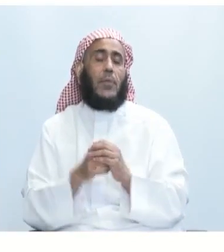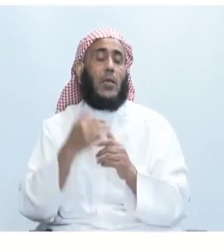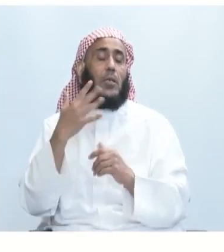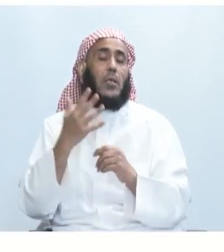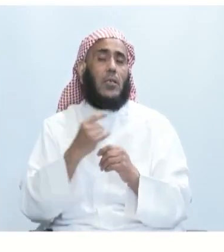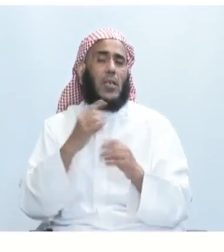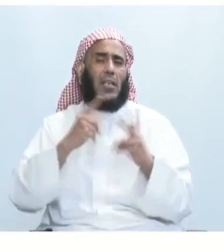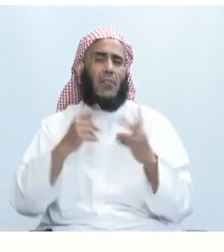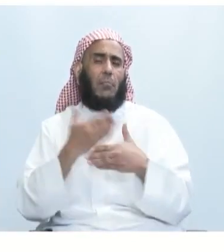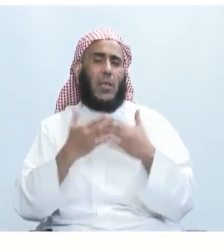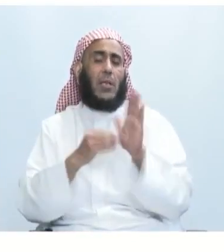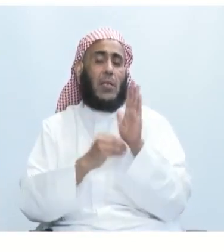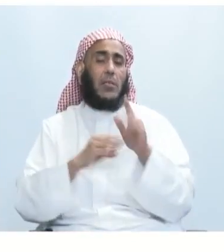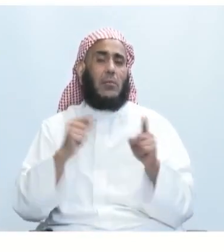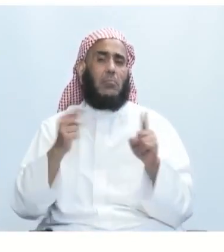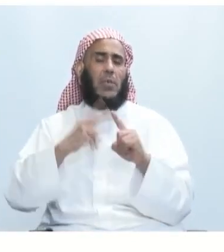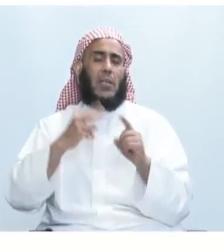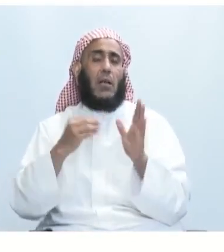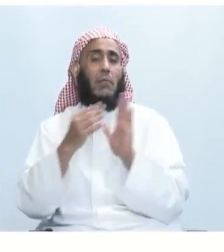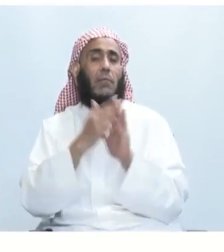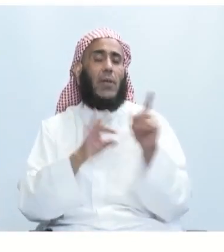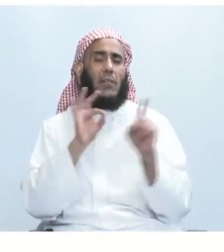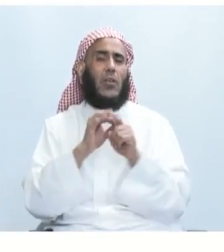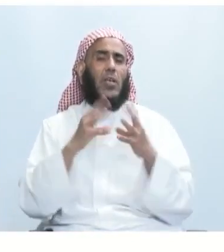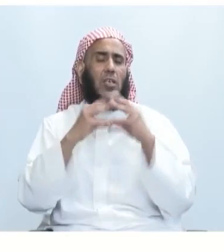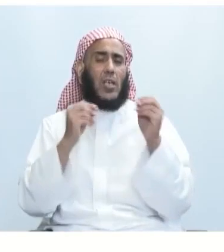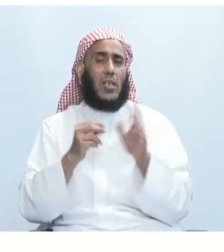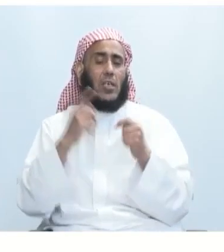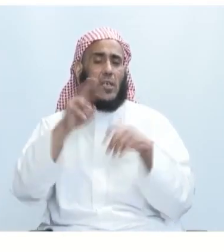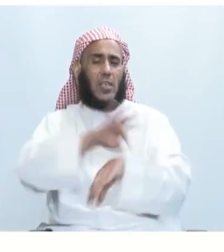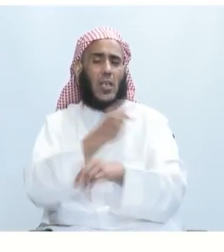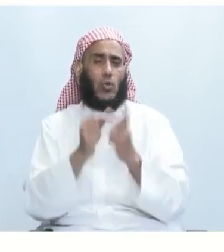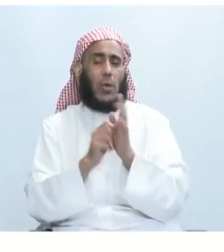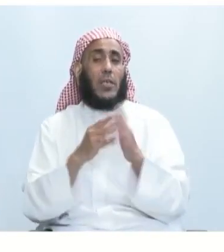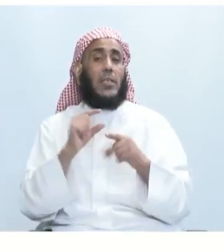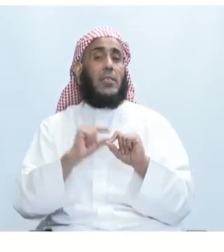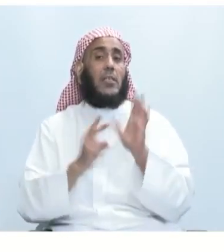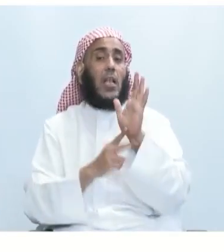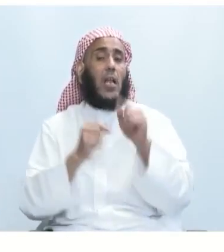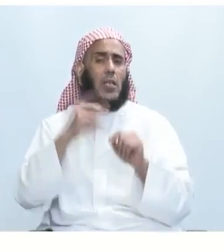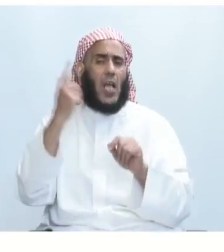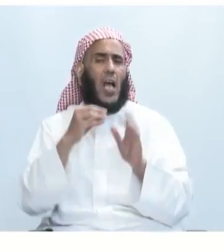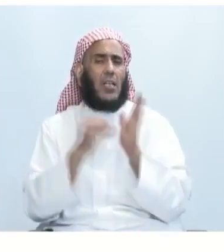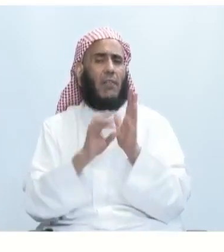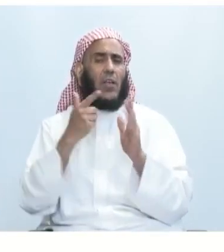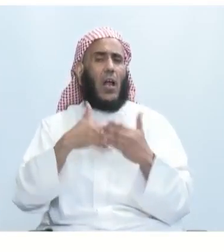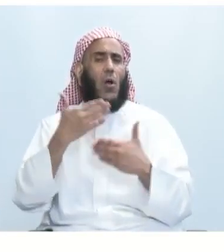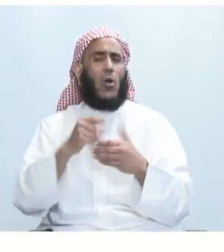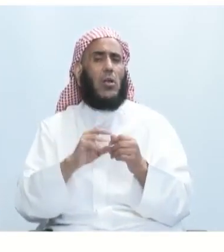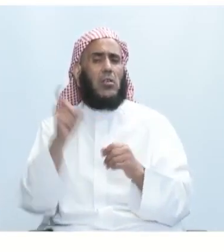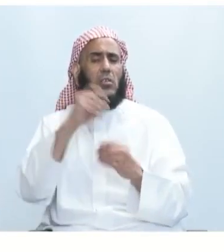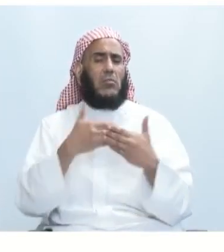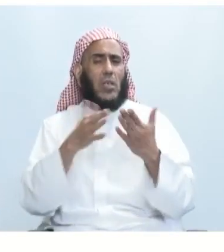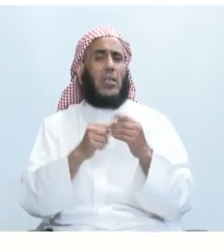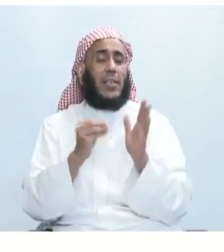يختلف بناء النص باختلاف هدفه وشرح شرح تجربه وصف نظام وكيفيه عمليه الاستدلال على صحه فكره وادعاء وتساعدك الاسئله على